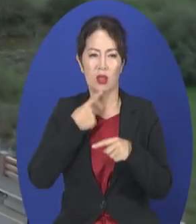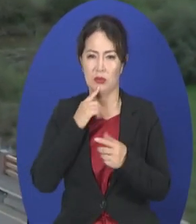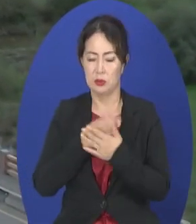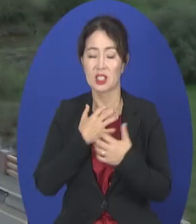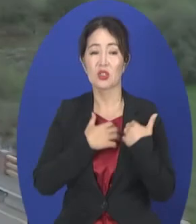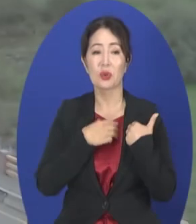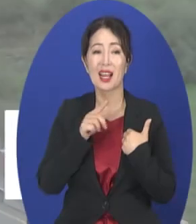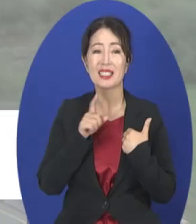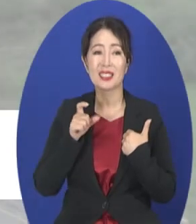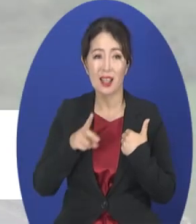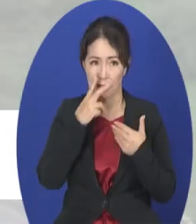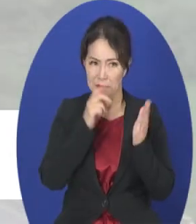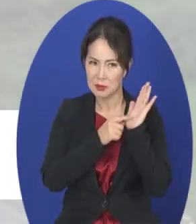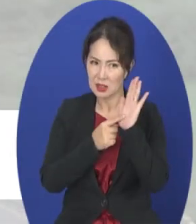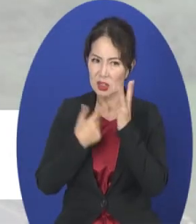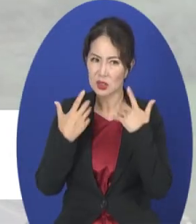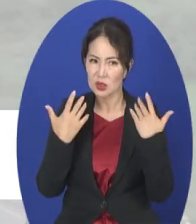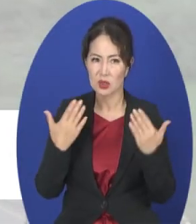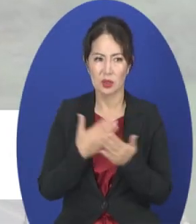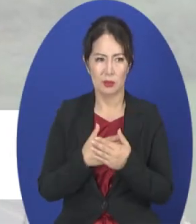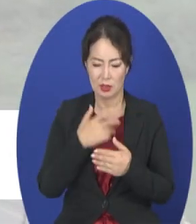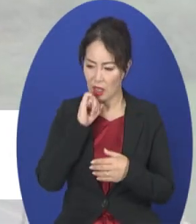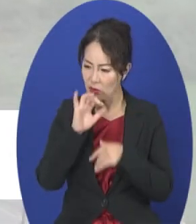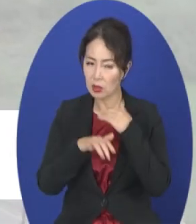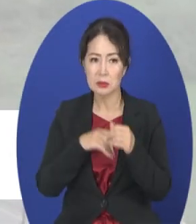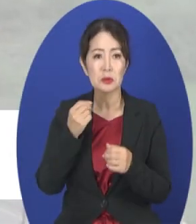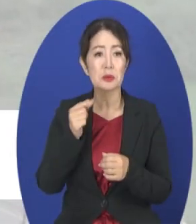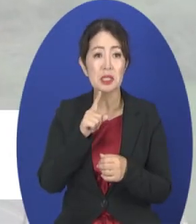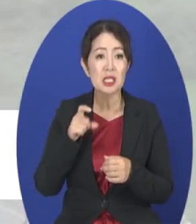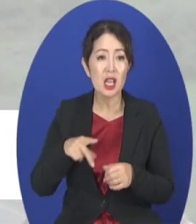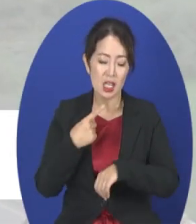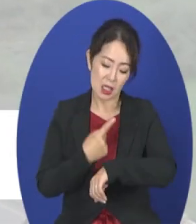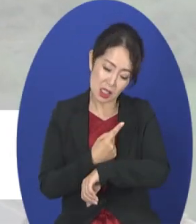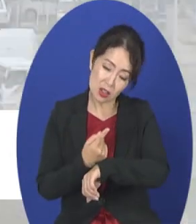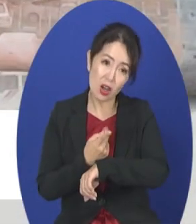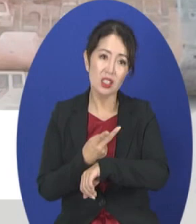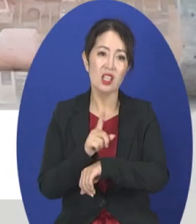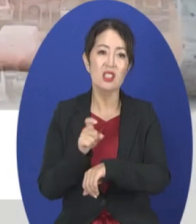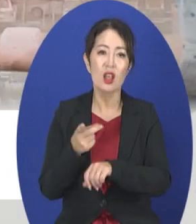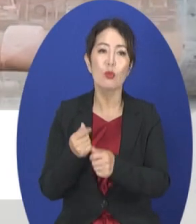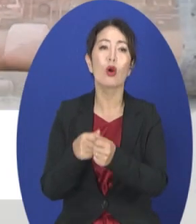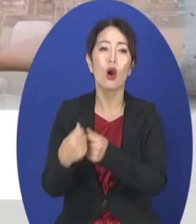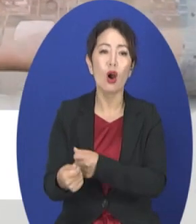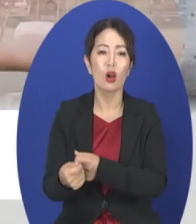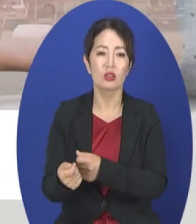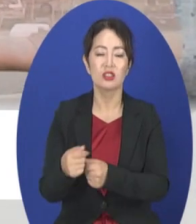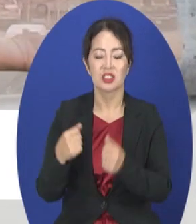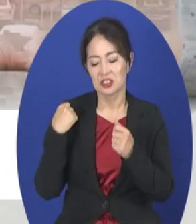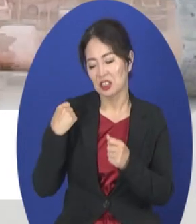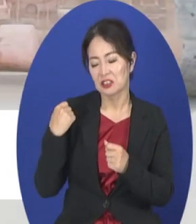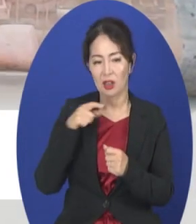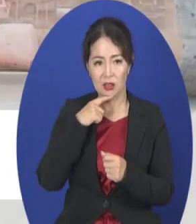Шуурхай зээл нэртэй хаяг самбарууд хаасайгүй байрлуулсан давлаж асуул ямарч зээлийг 1-2 цагийн дотор багтааж гаргаад таны асуудлыг шийдэд